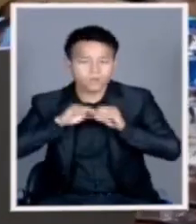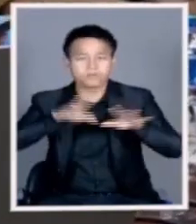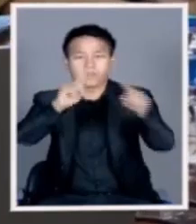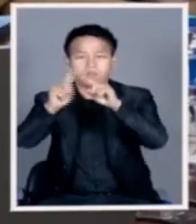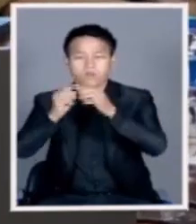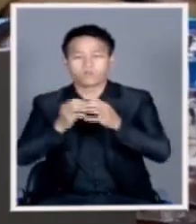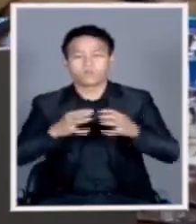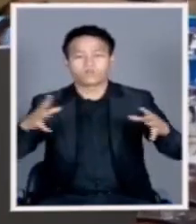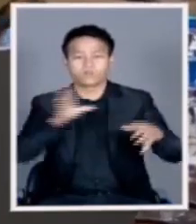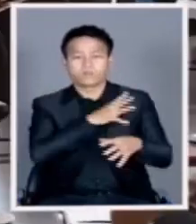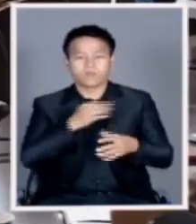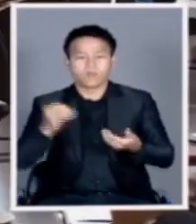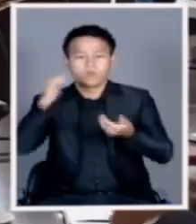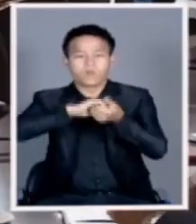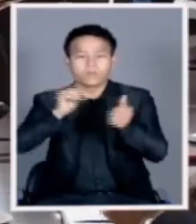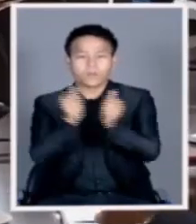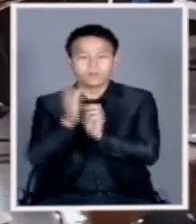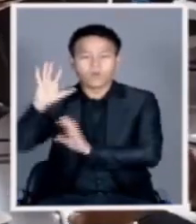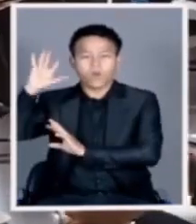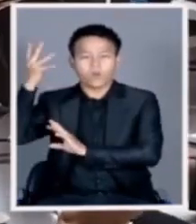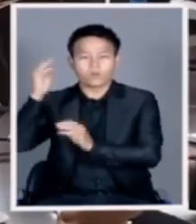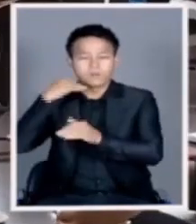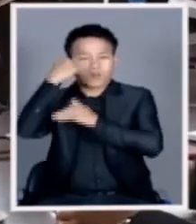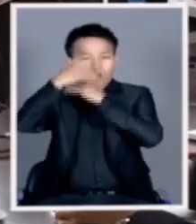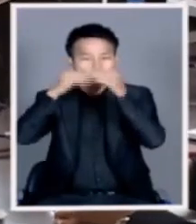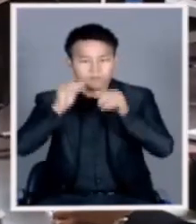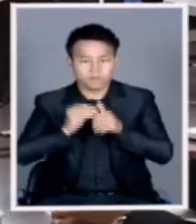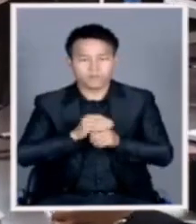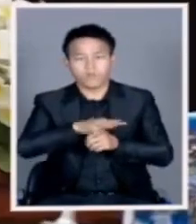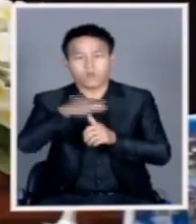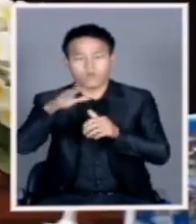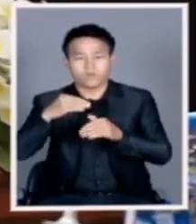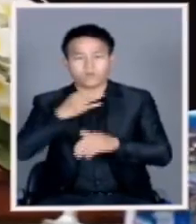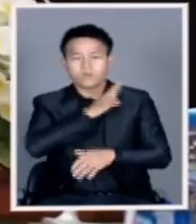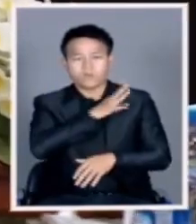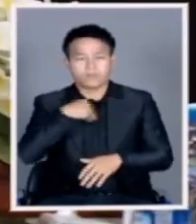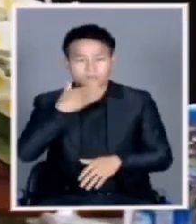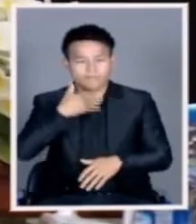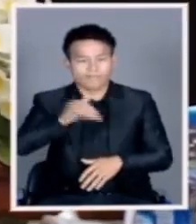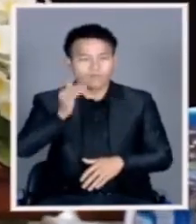เสื่อมโยงกับเวทีสื่อมวลชนสากลให้นับมือนับก้องขวงและมีความมั่นคงยืนยง